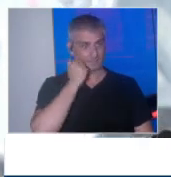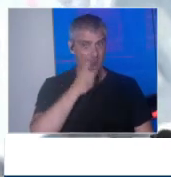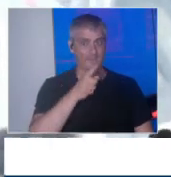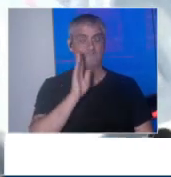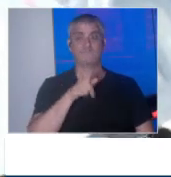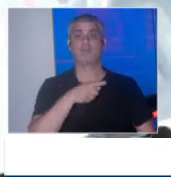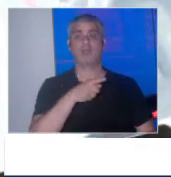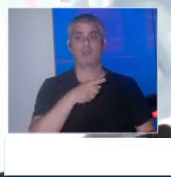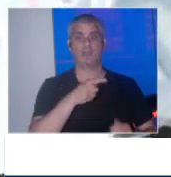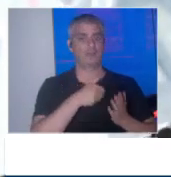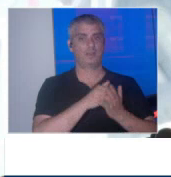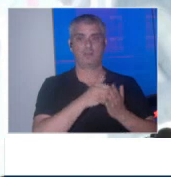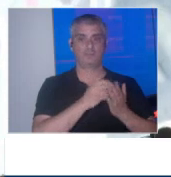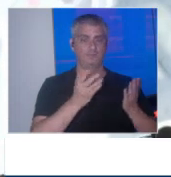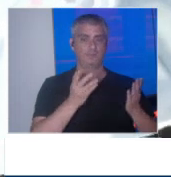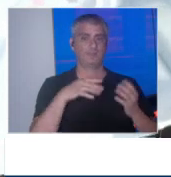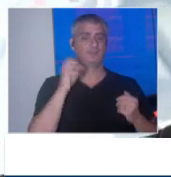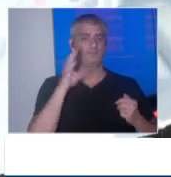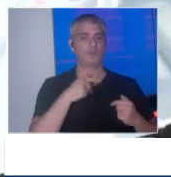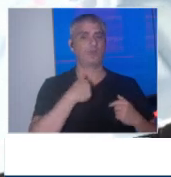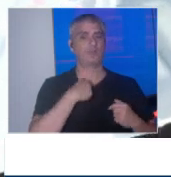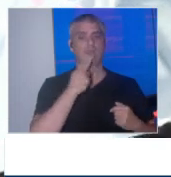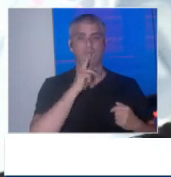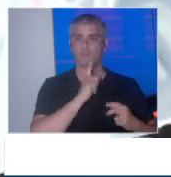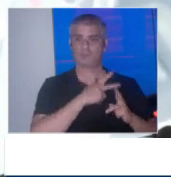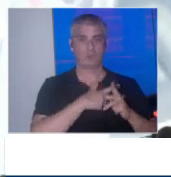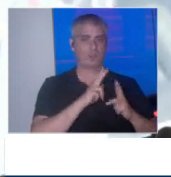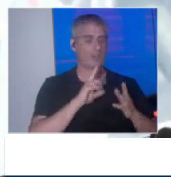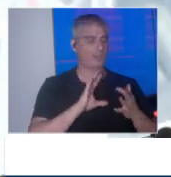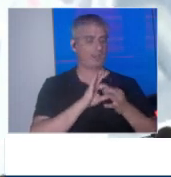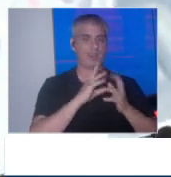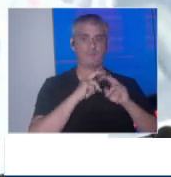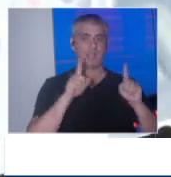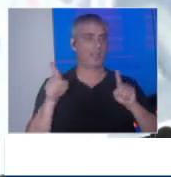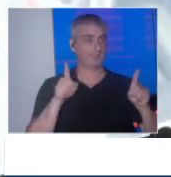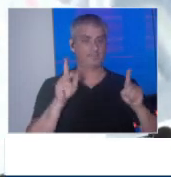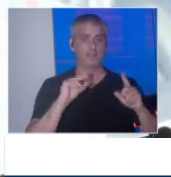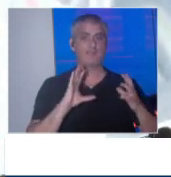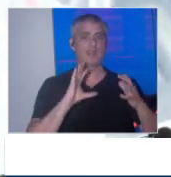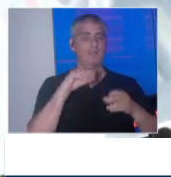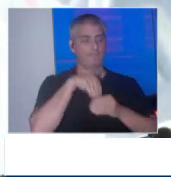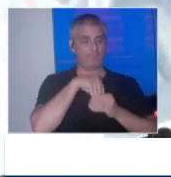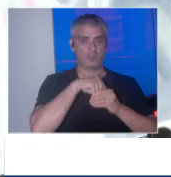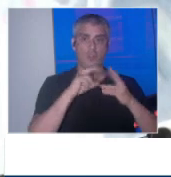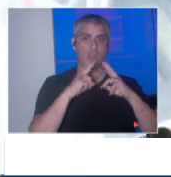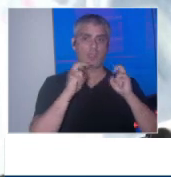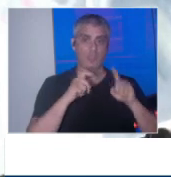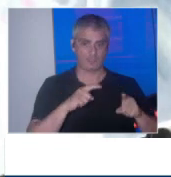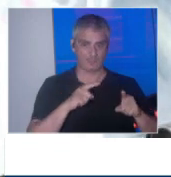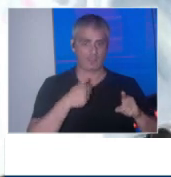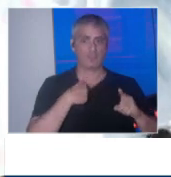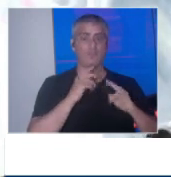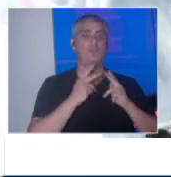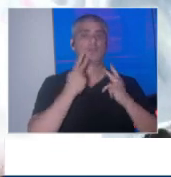בהמשך, לא יחיד לבוא, אנחנו הבטחנו לא רק לחבר בין הערים, לחבר בתוך הערים,